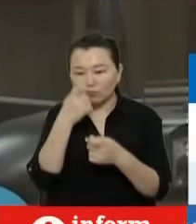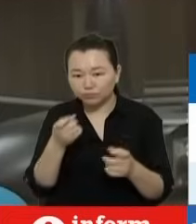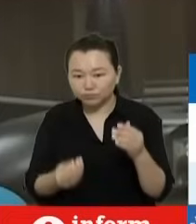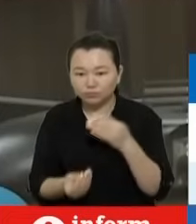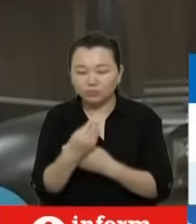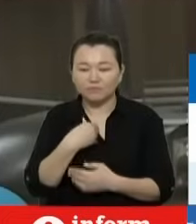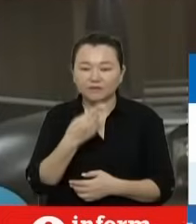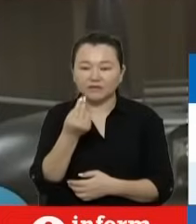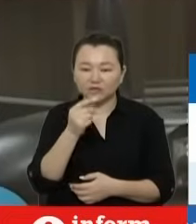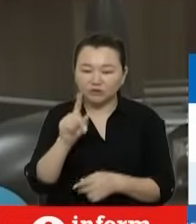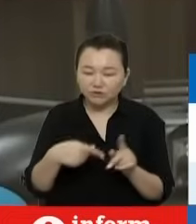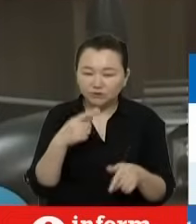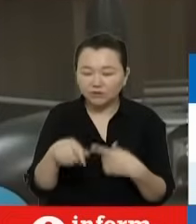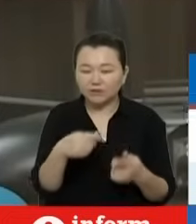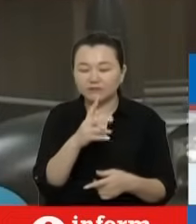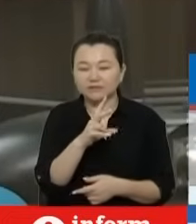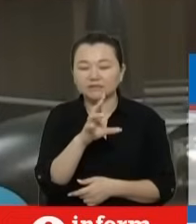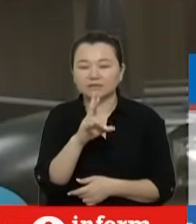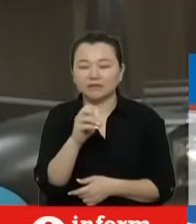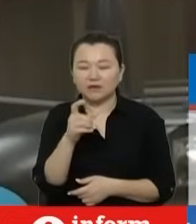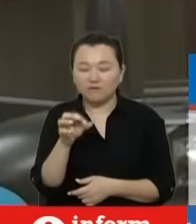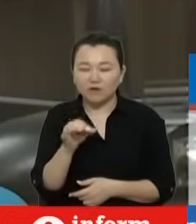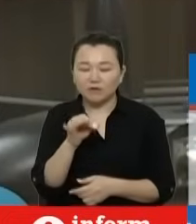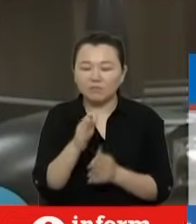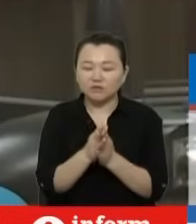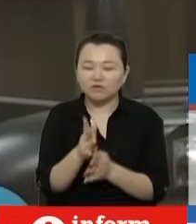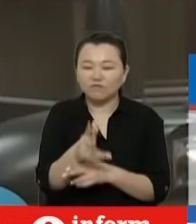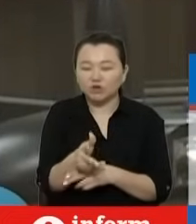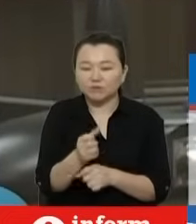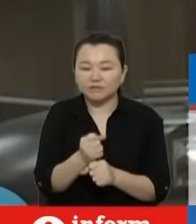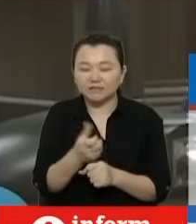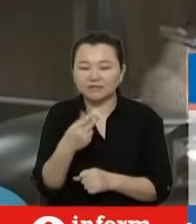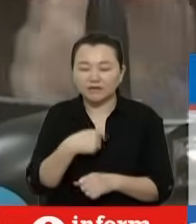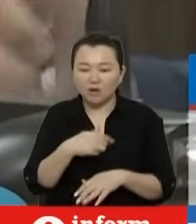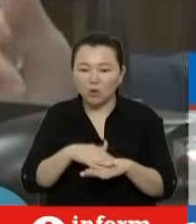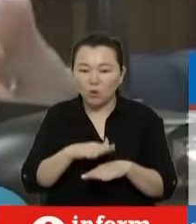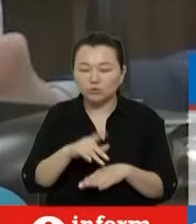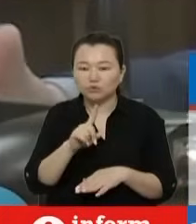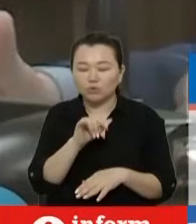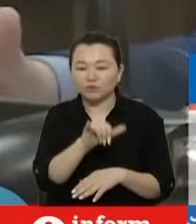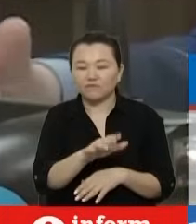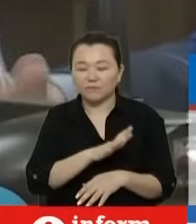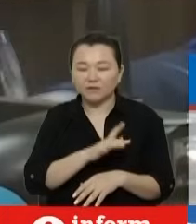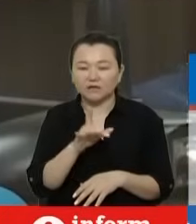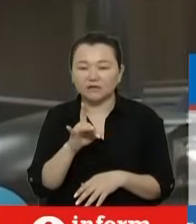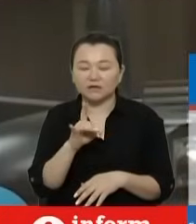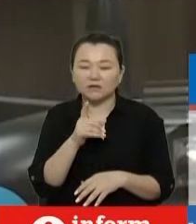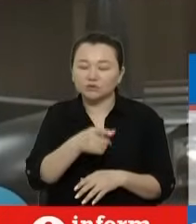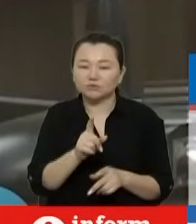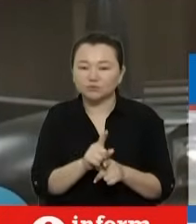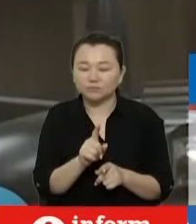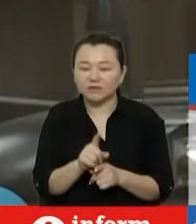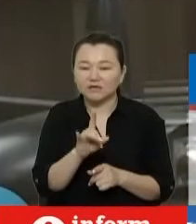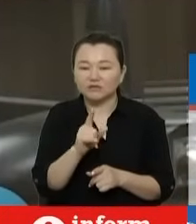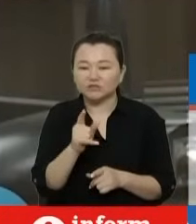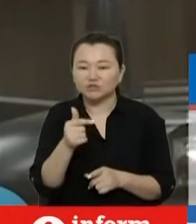будем деньги тянуть с него. И он просил сделать видео, где я голая, чтобы у него тоже был рычаг на меня, и что это